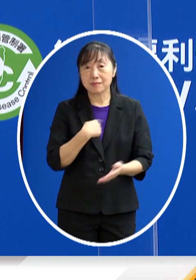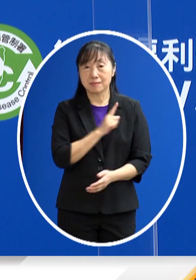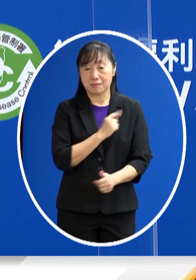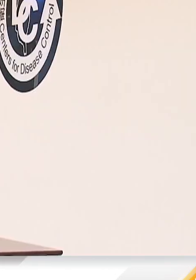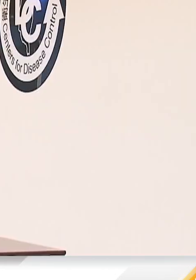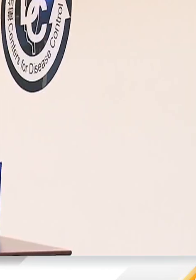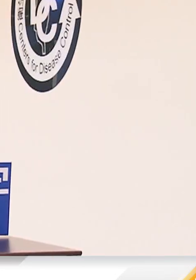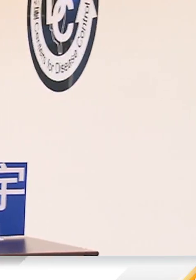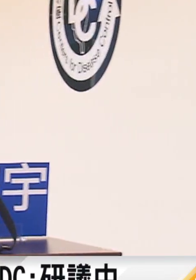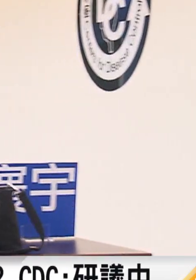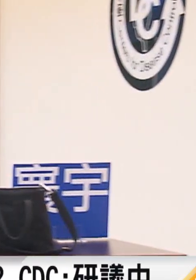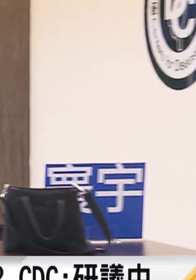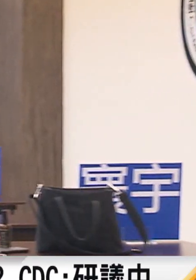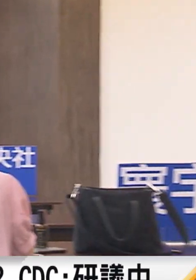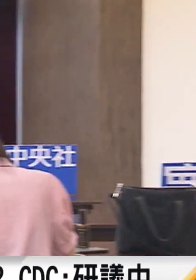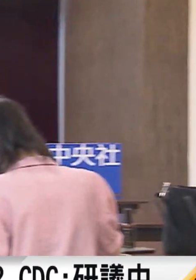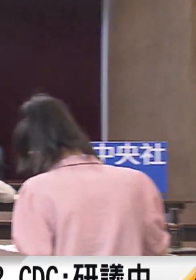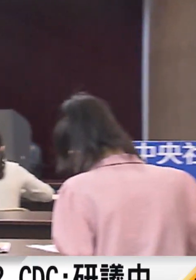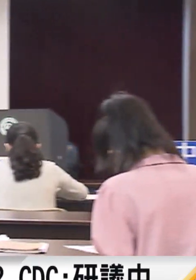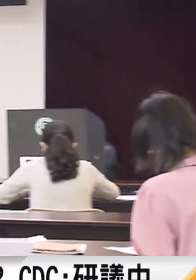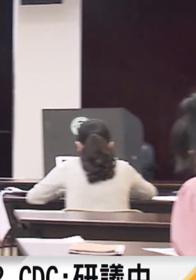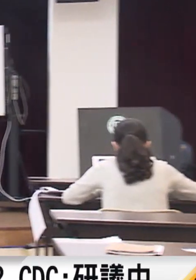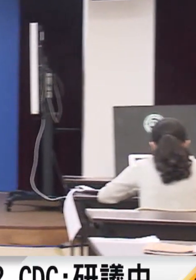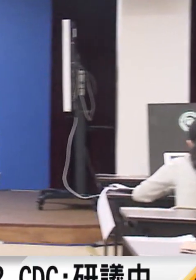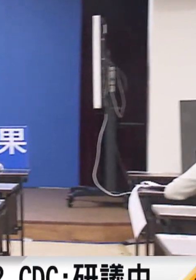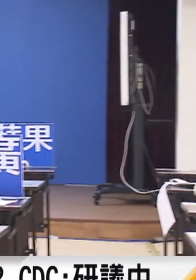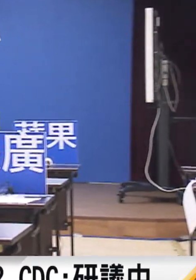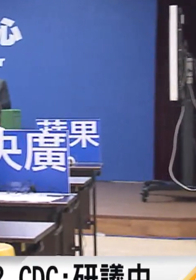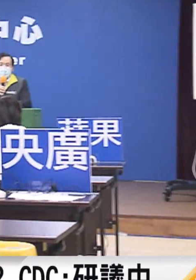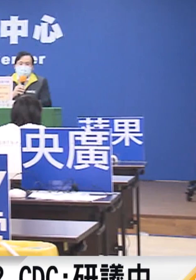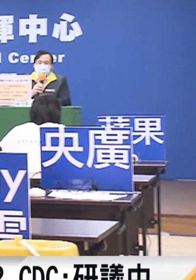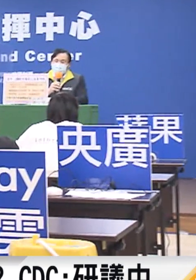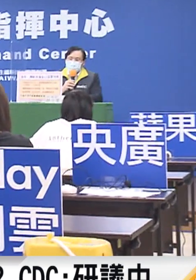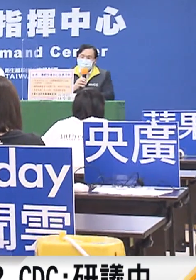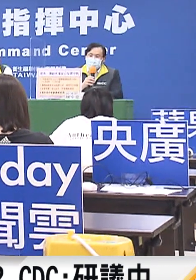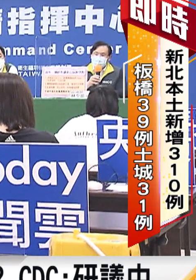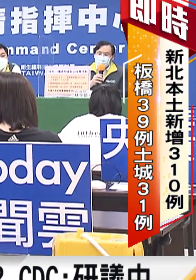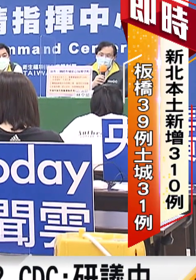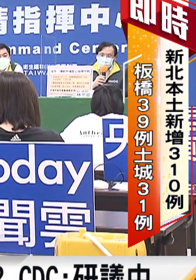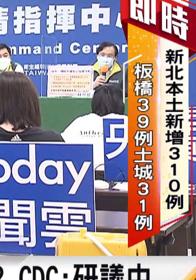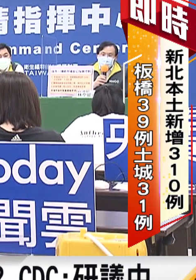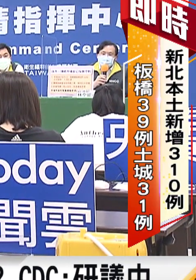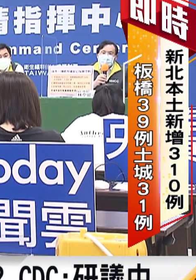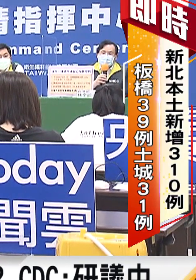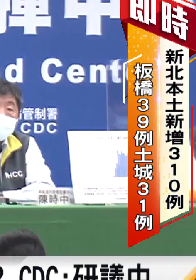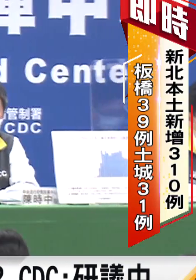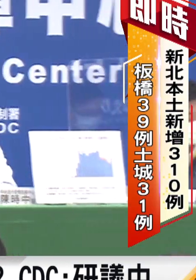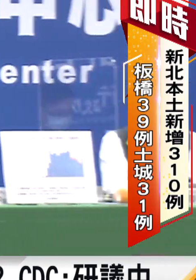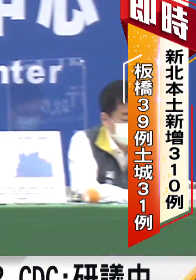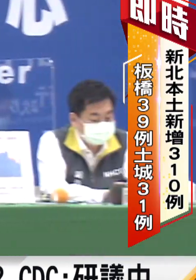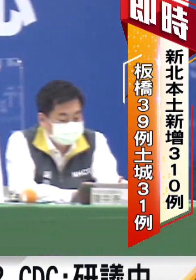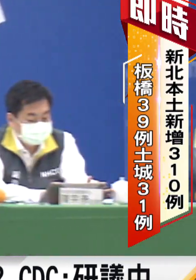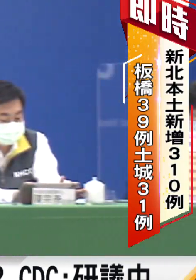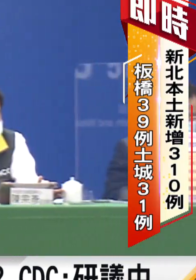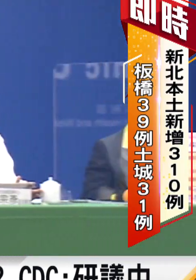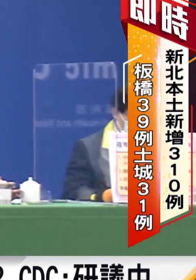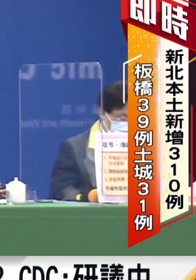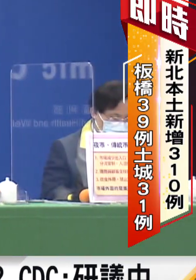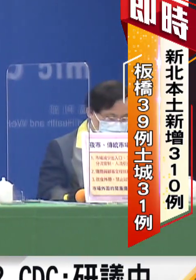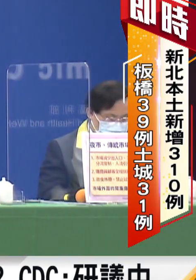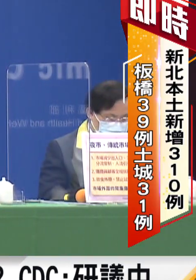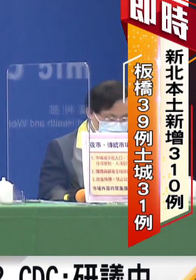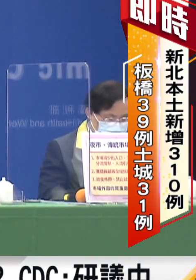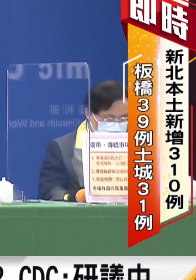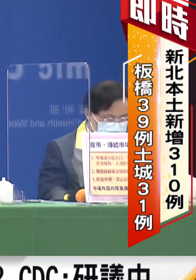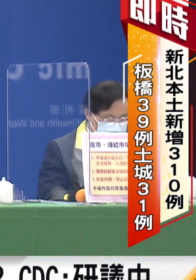把它做好。 积极布局疫苗接种计划，而双北喊话应该将长照机构以及年长者接种顺位往前挪，